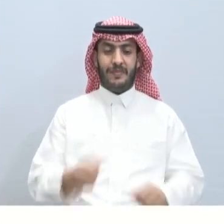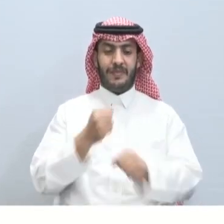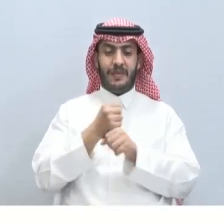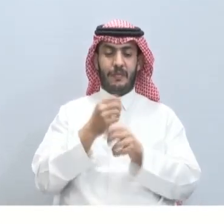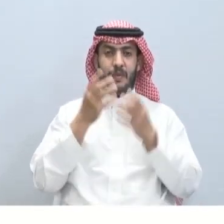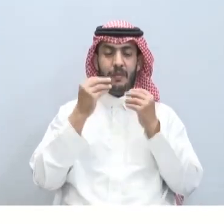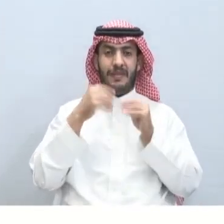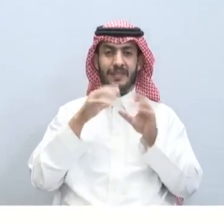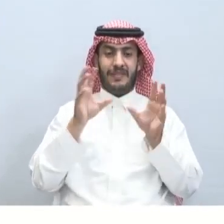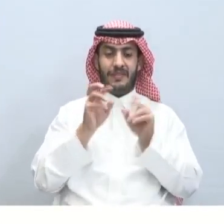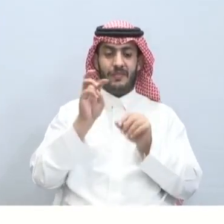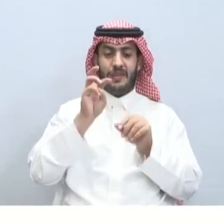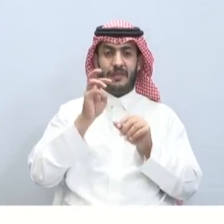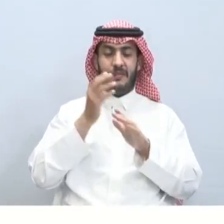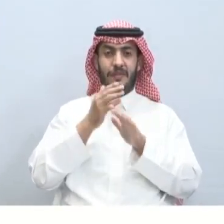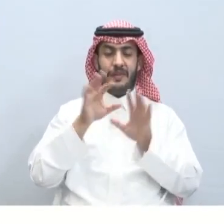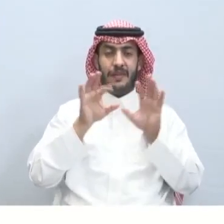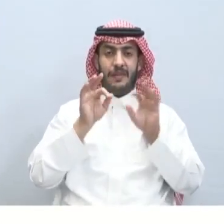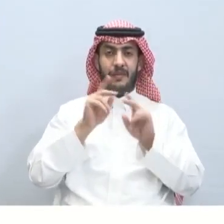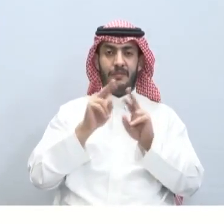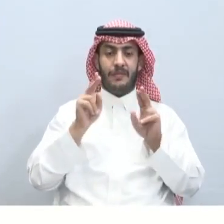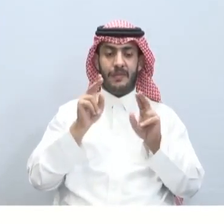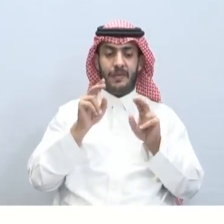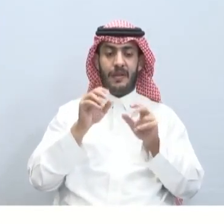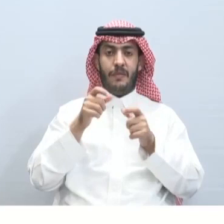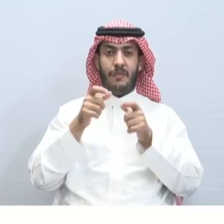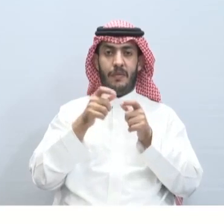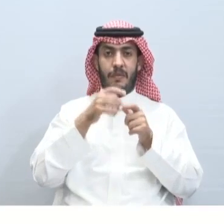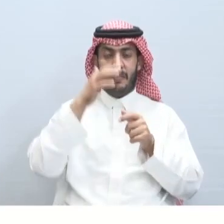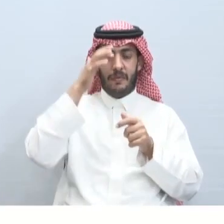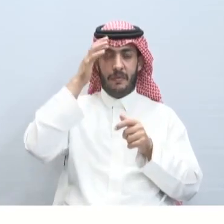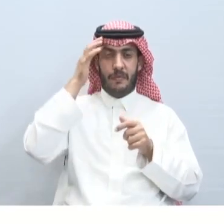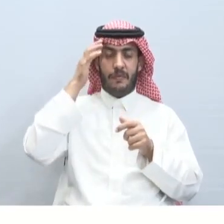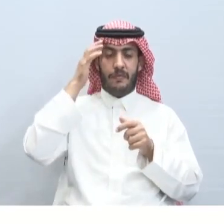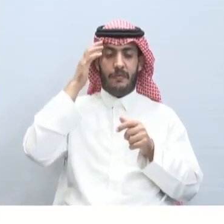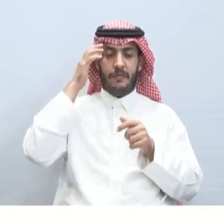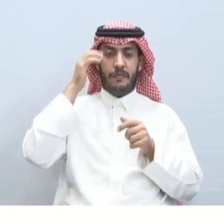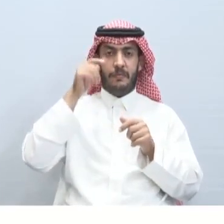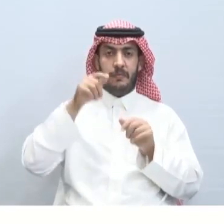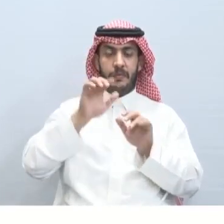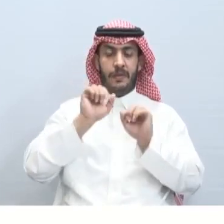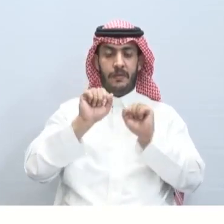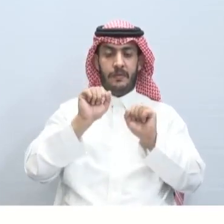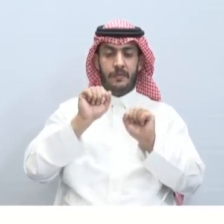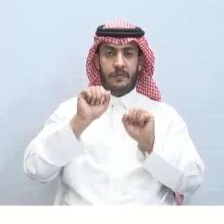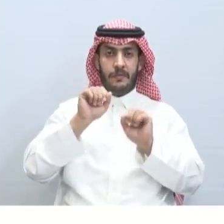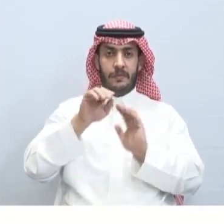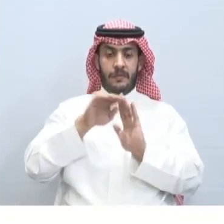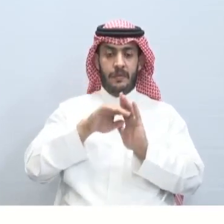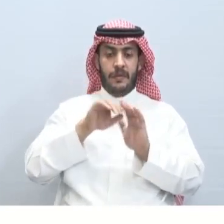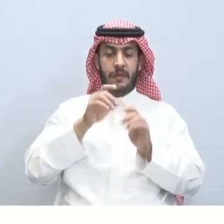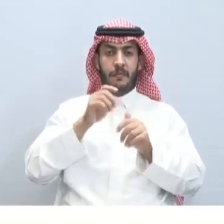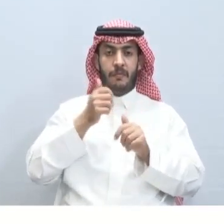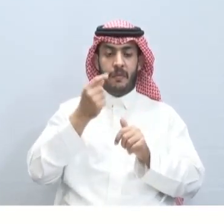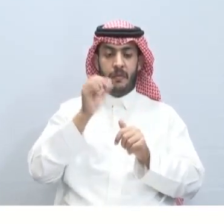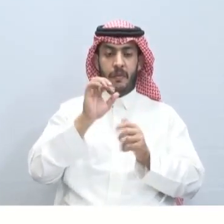المعلومات التي جمعتها الشركات لتحديد العديد من الشرائح السوقيه المحتمله ووصفها بناء على خصائصها الفريده